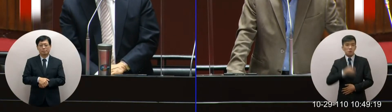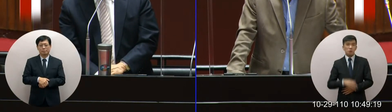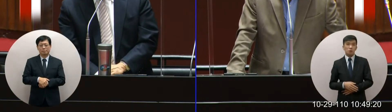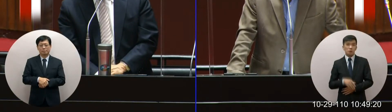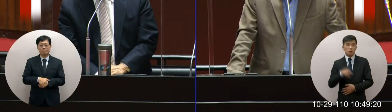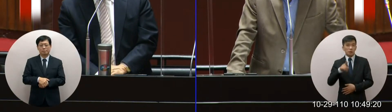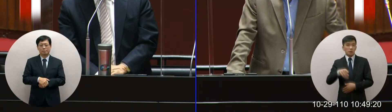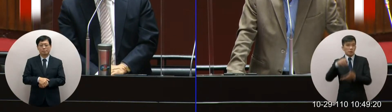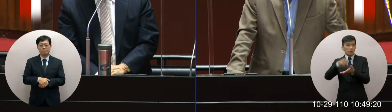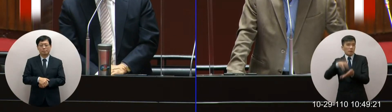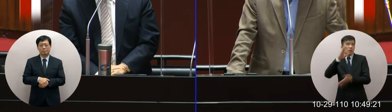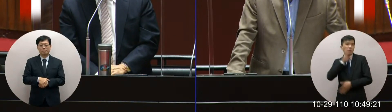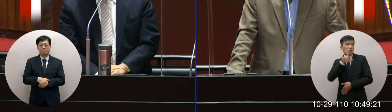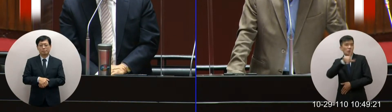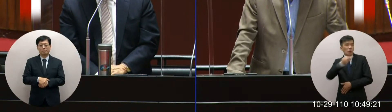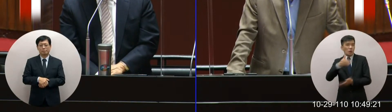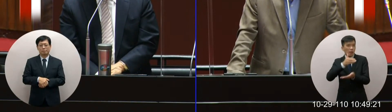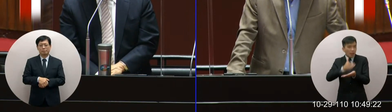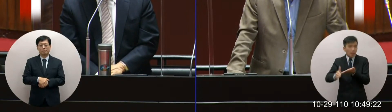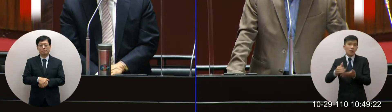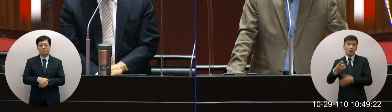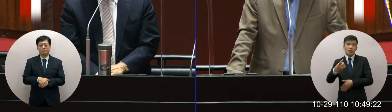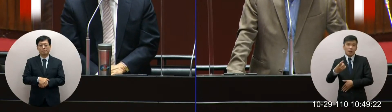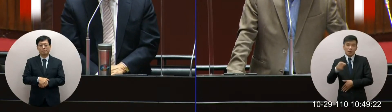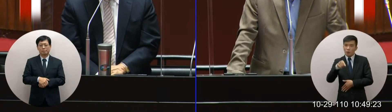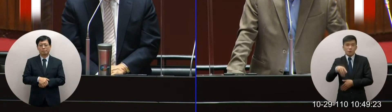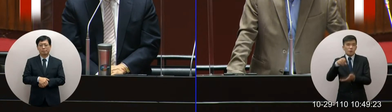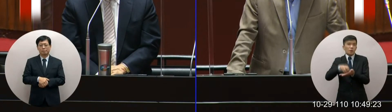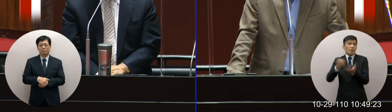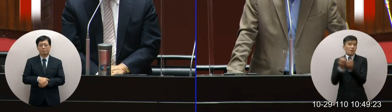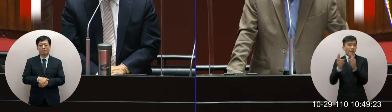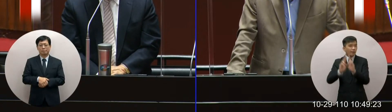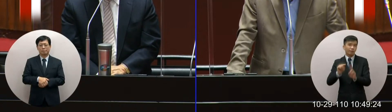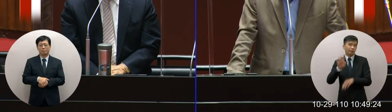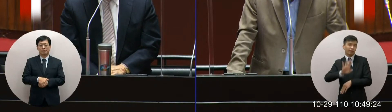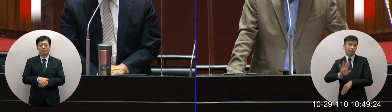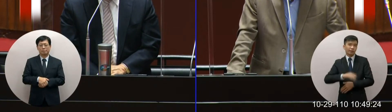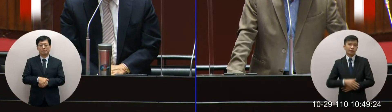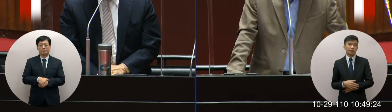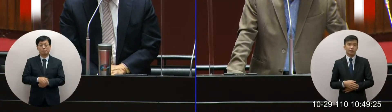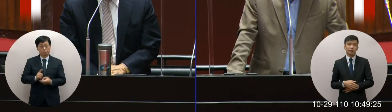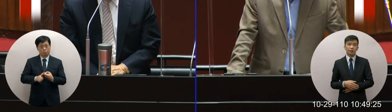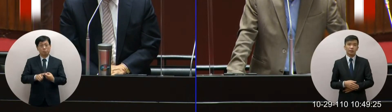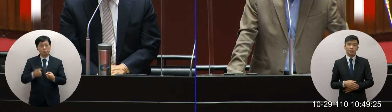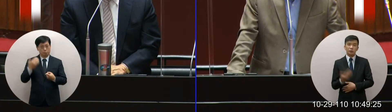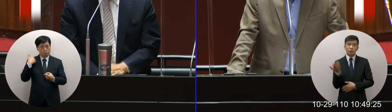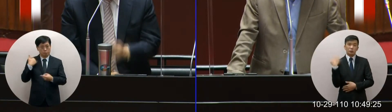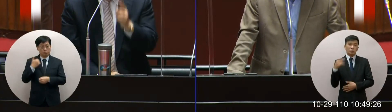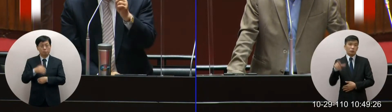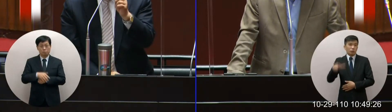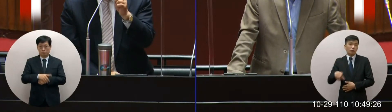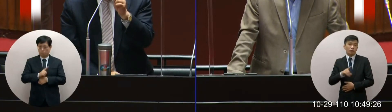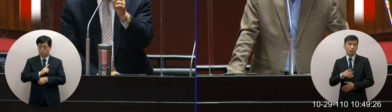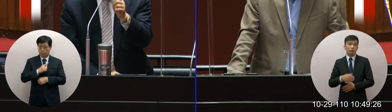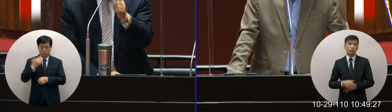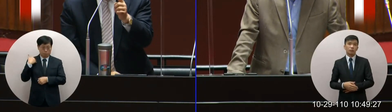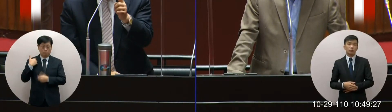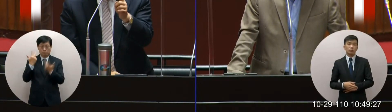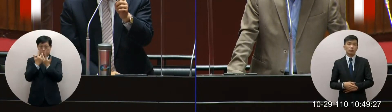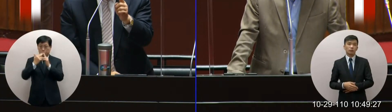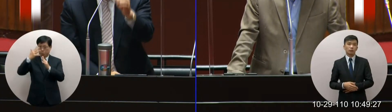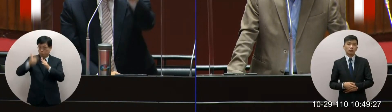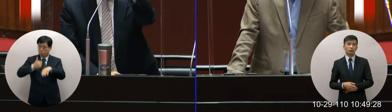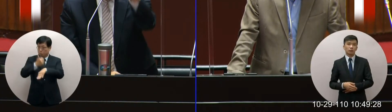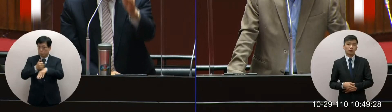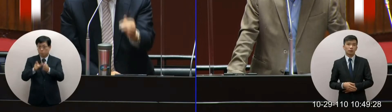没有办法处理核废料，就不应该使用核能。他过去讲说， 他在新